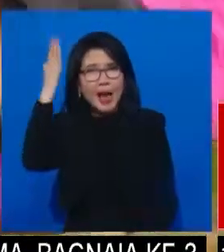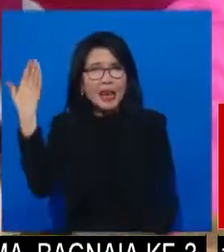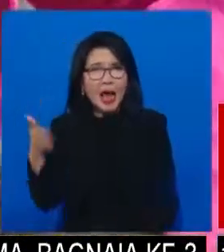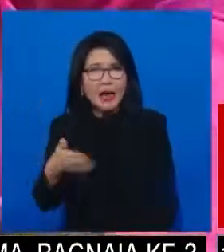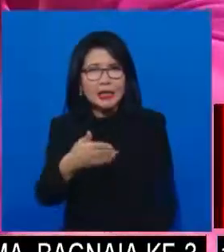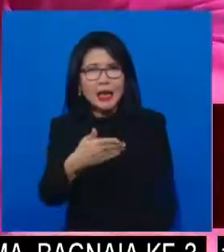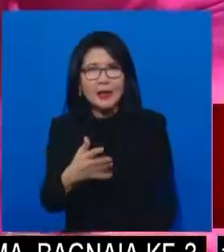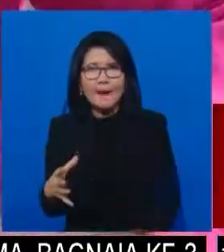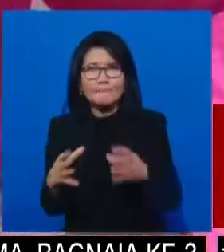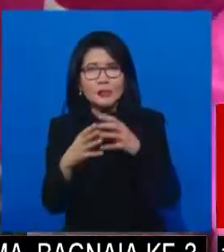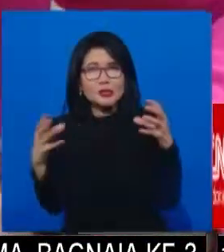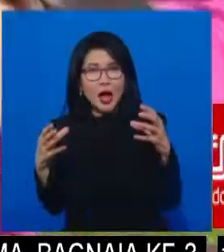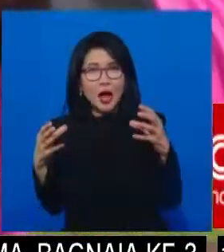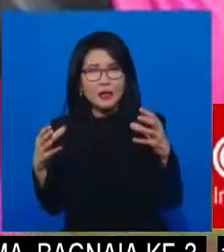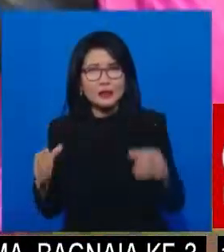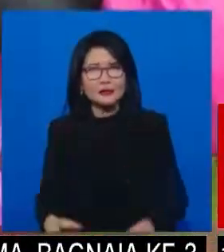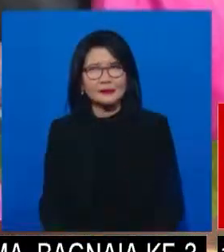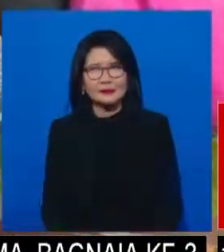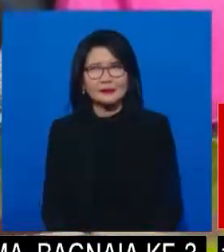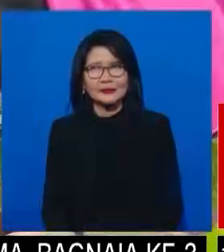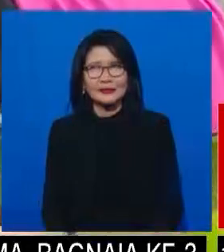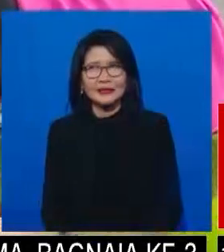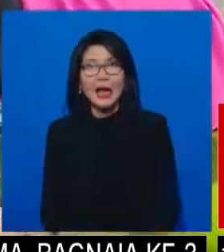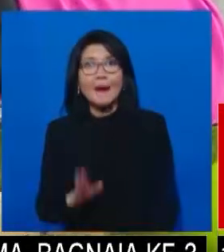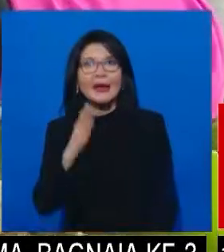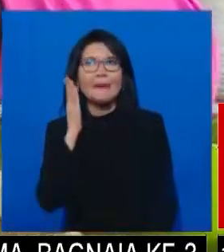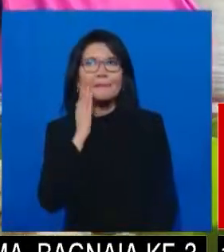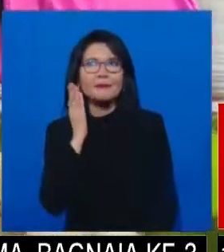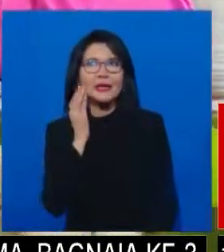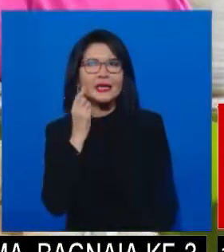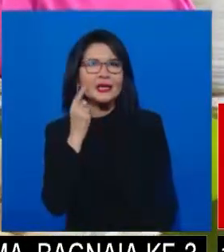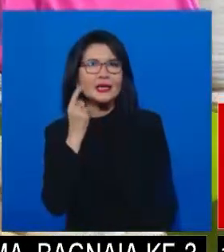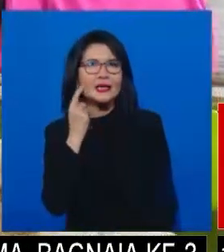langsung cobain ikannya. Bismillahirrahmanirrahim. Ini bagian pipinya.